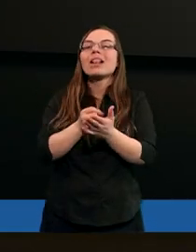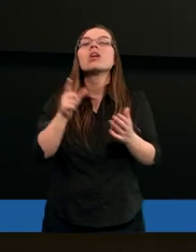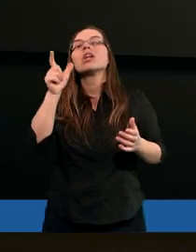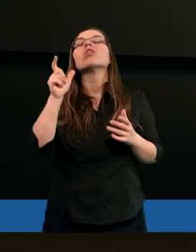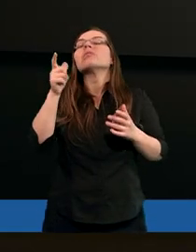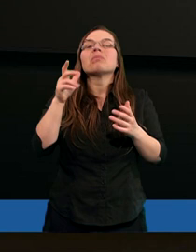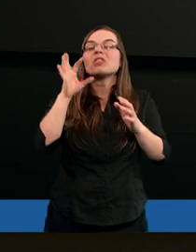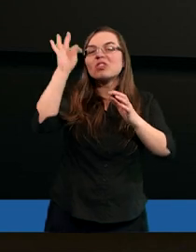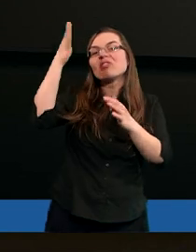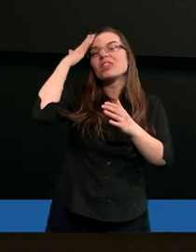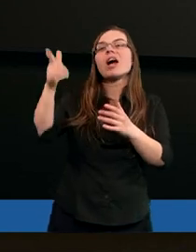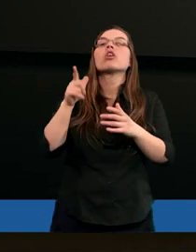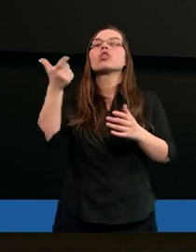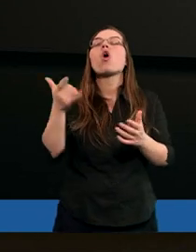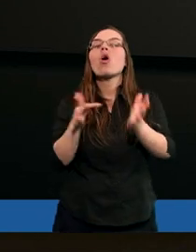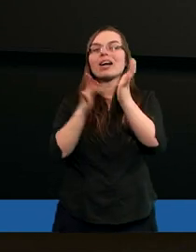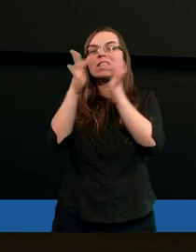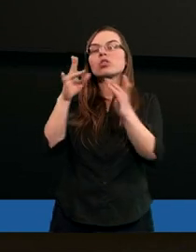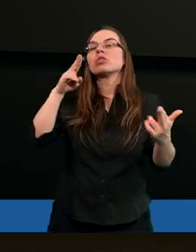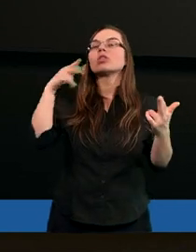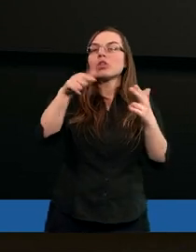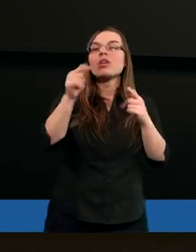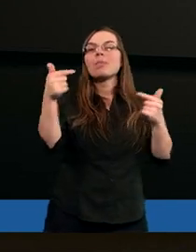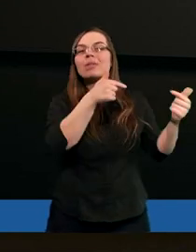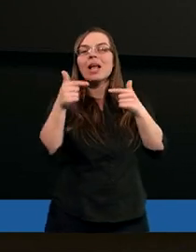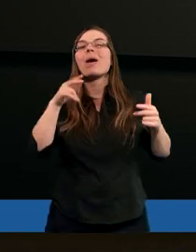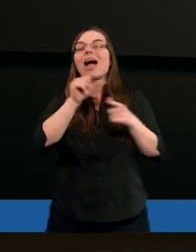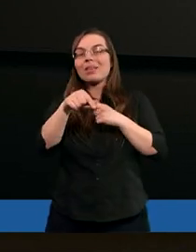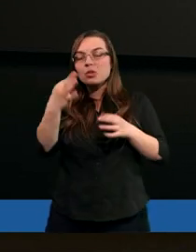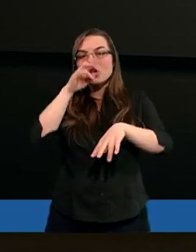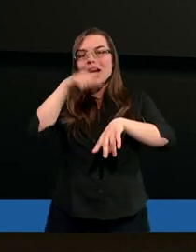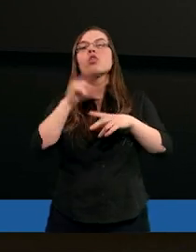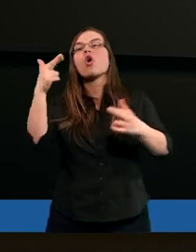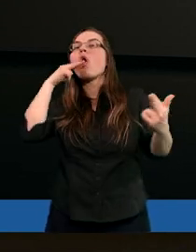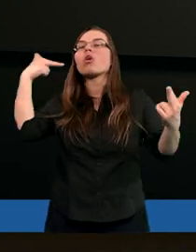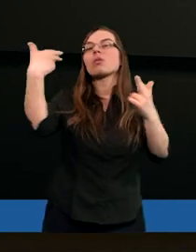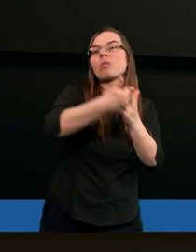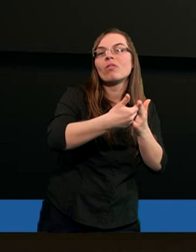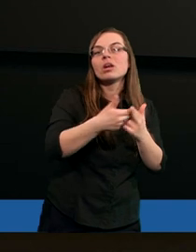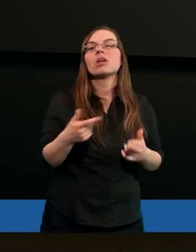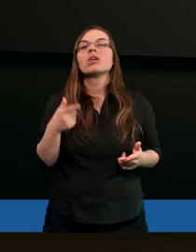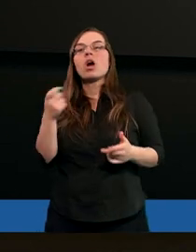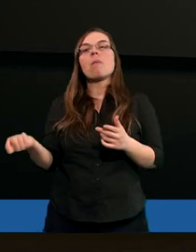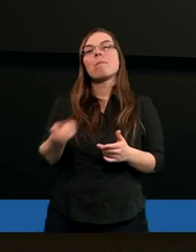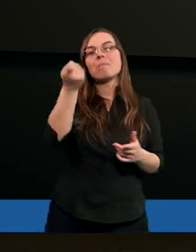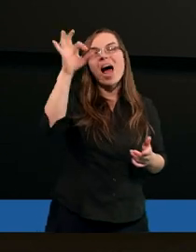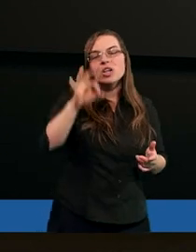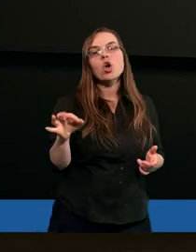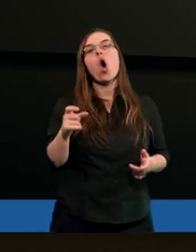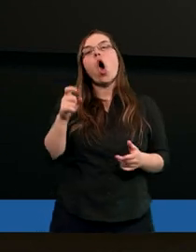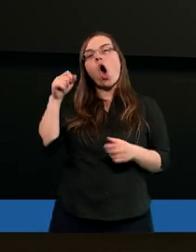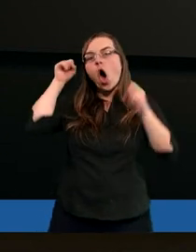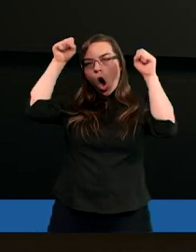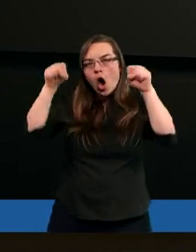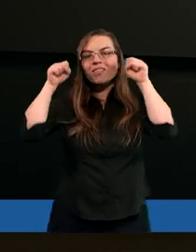Chrystus mu, to co też jest tematem dzisiejszej lekcji, co mu powiedział? Paś, owieczki,